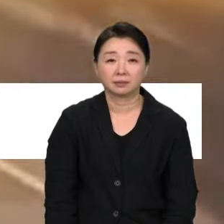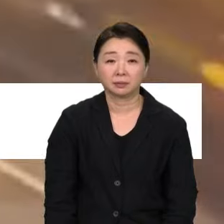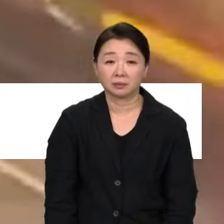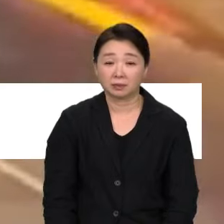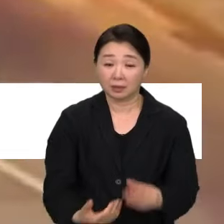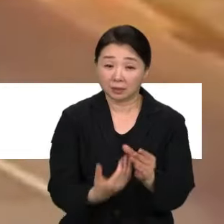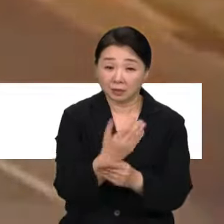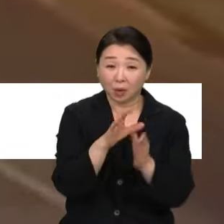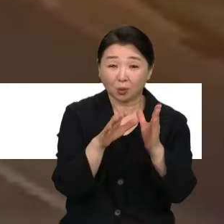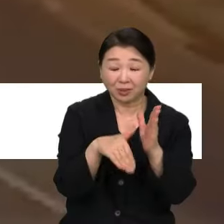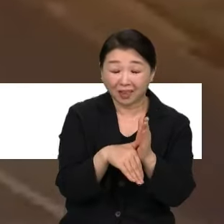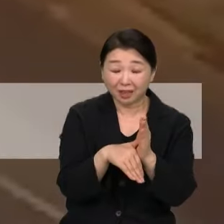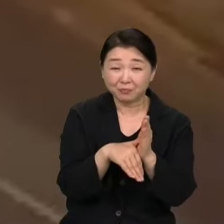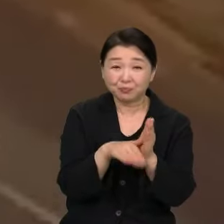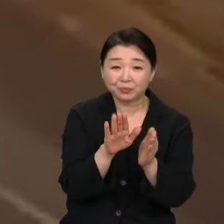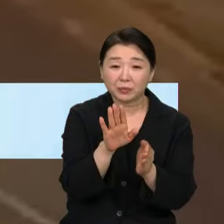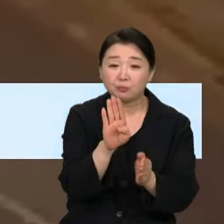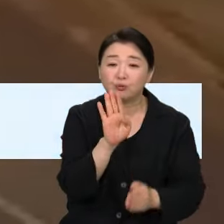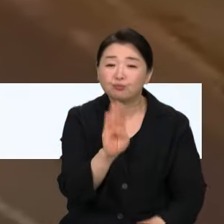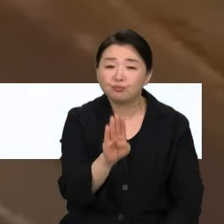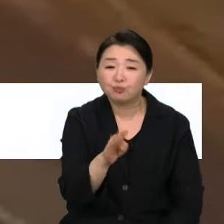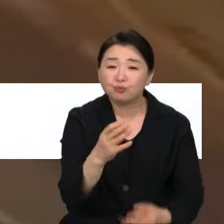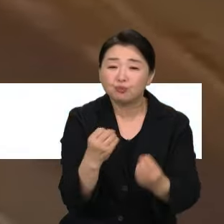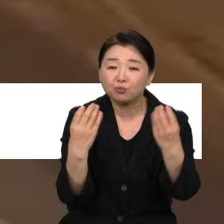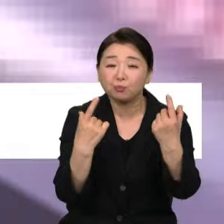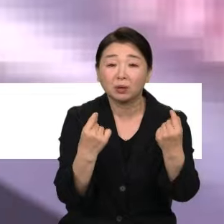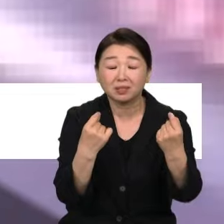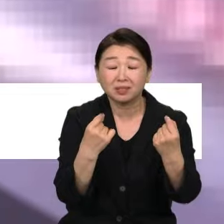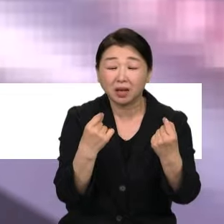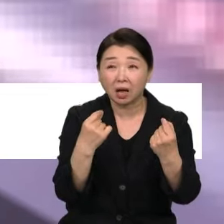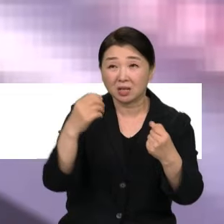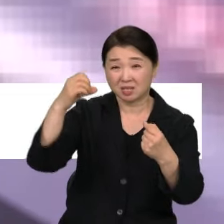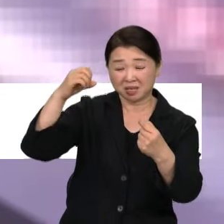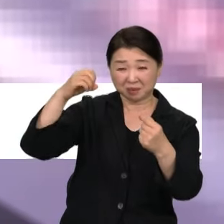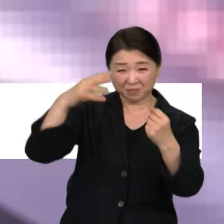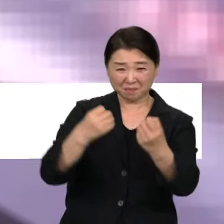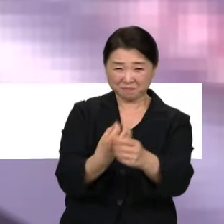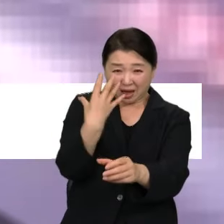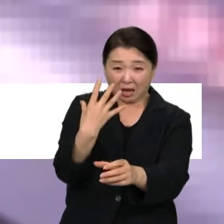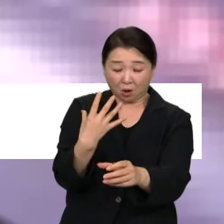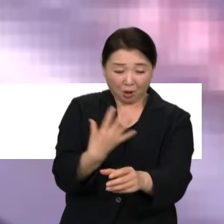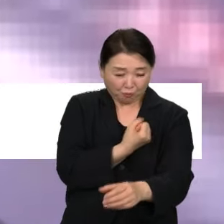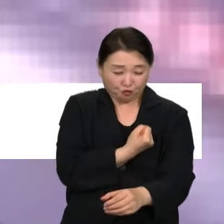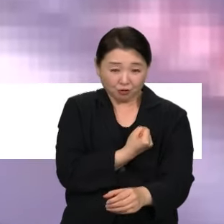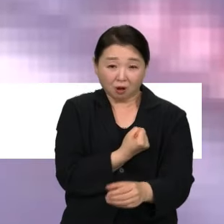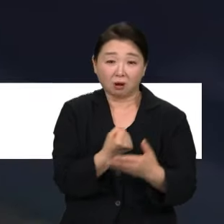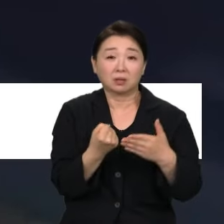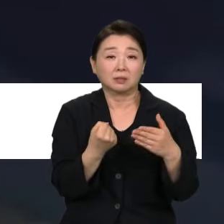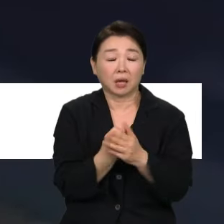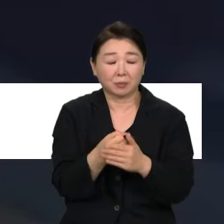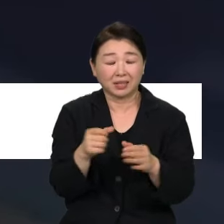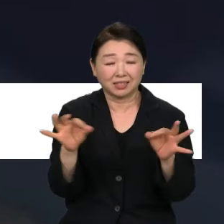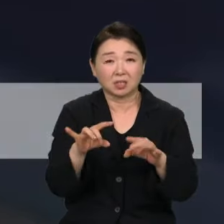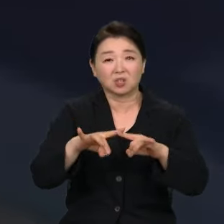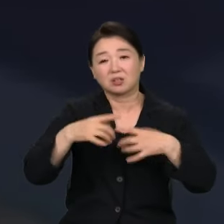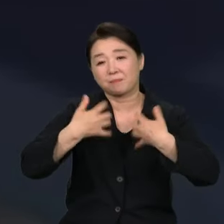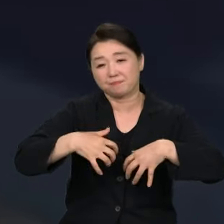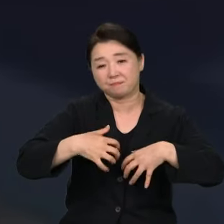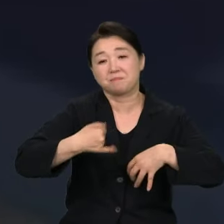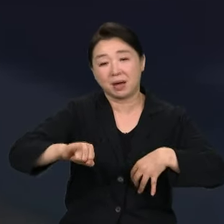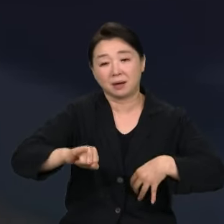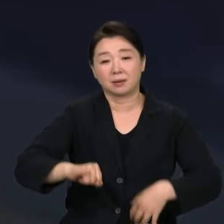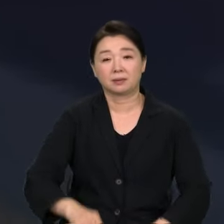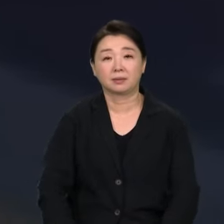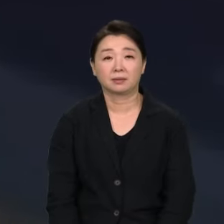사고 당시 브레이크 등이 켜져 있는 것처럼 보인 건 빛이 반사되거나 외부 충격에 의한 일시적인 전자적 결함으로